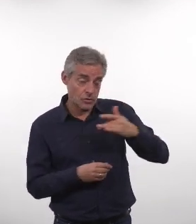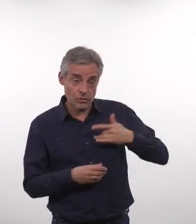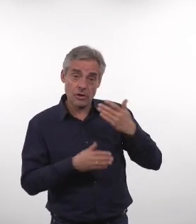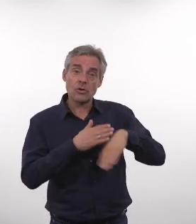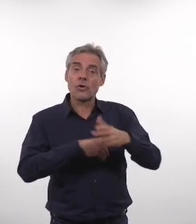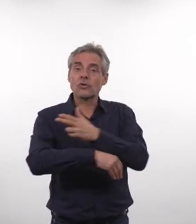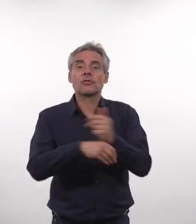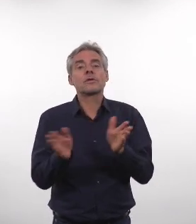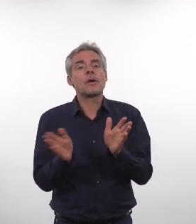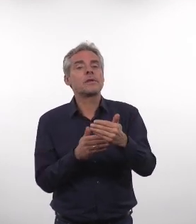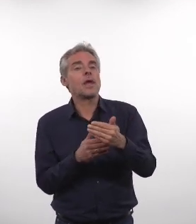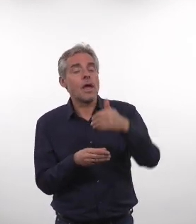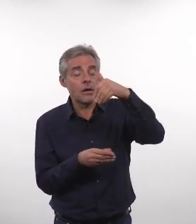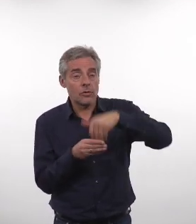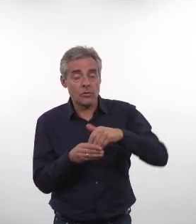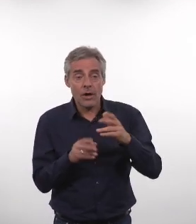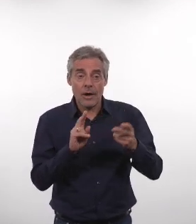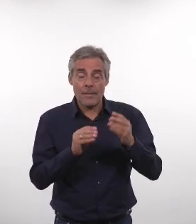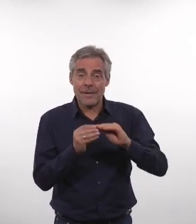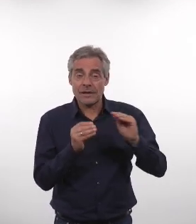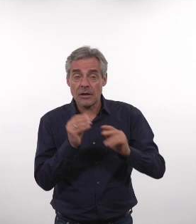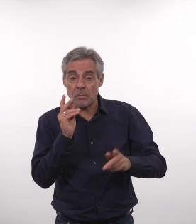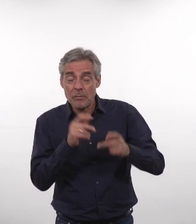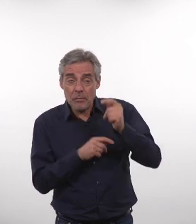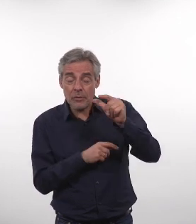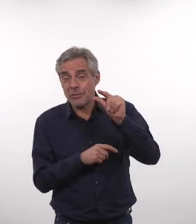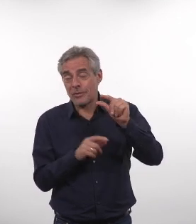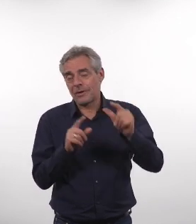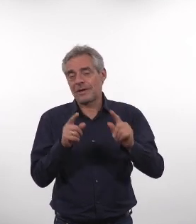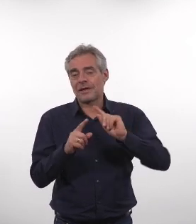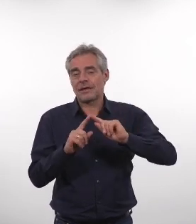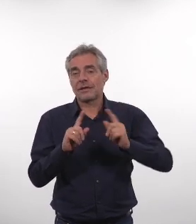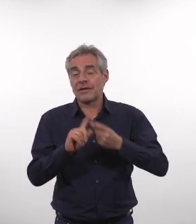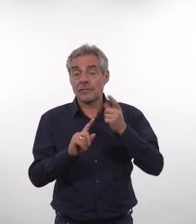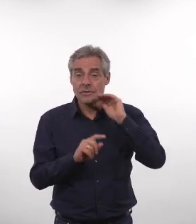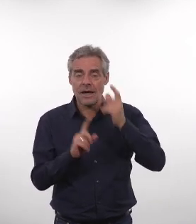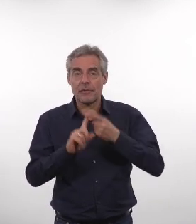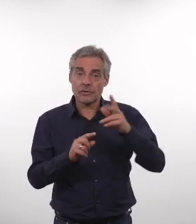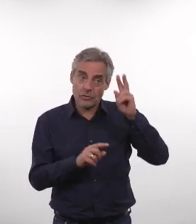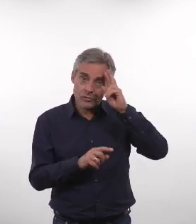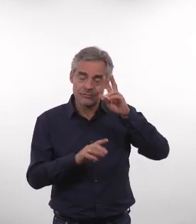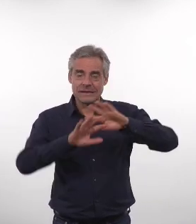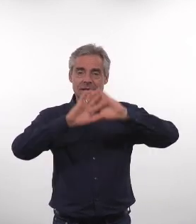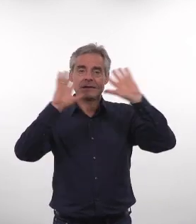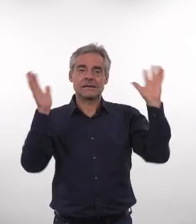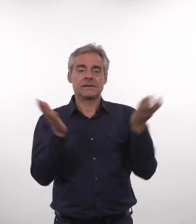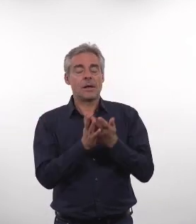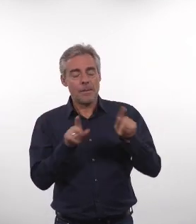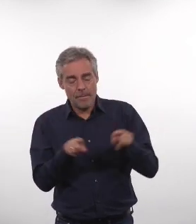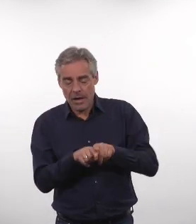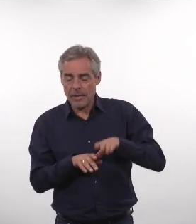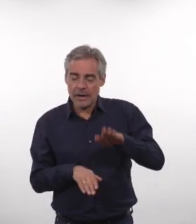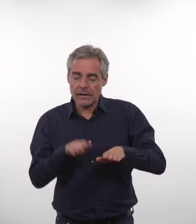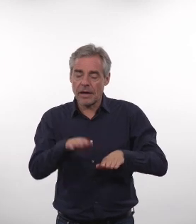cabinet, avec peut-être un matériel qui sera un petit peu différent. Donc, c'est l'intérêt de la généralisation, c'est d'essayer de faire les mêmes étapes,